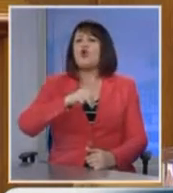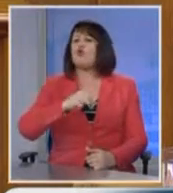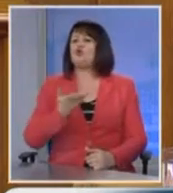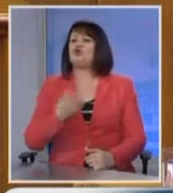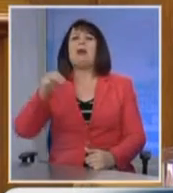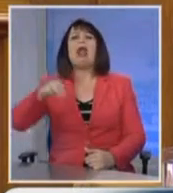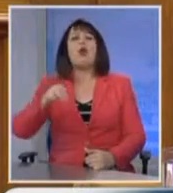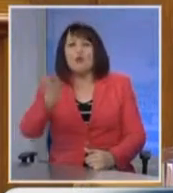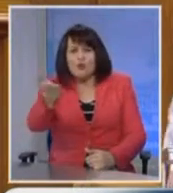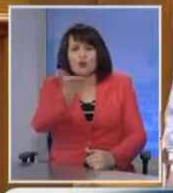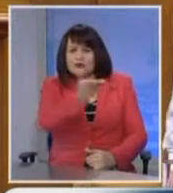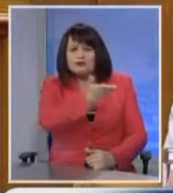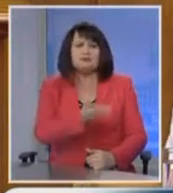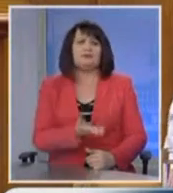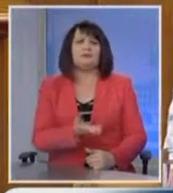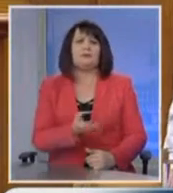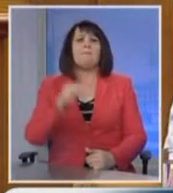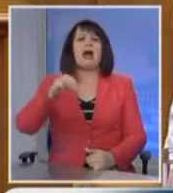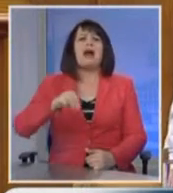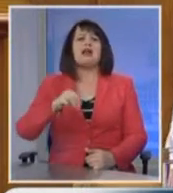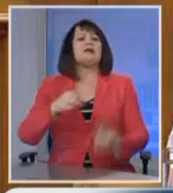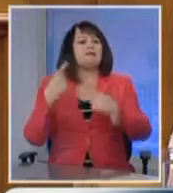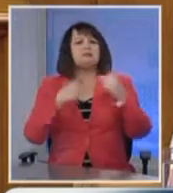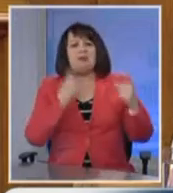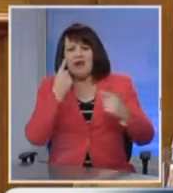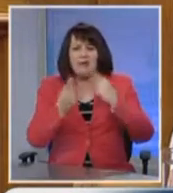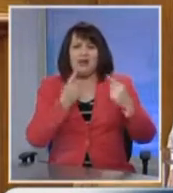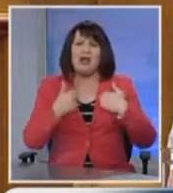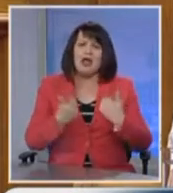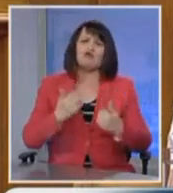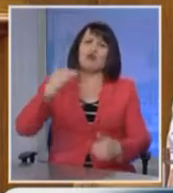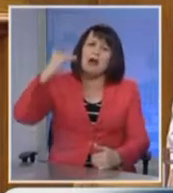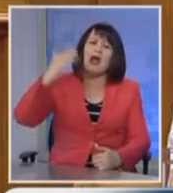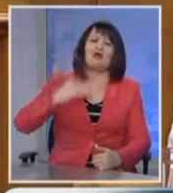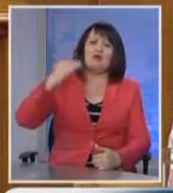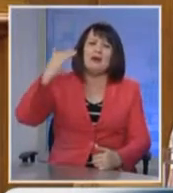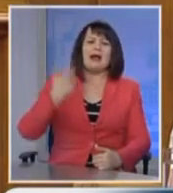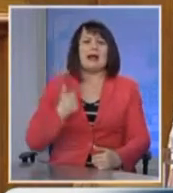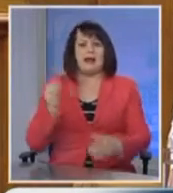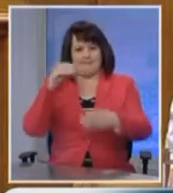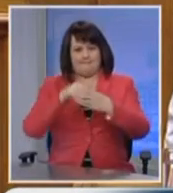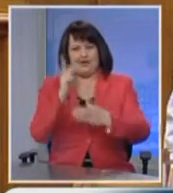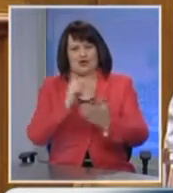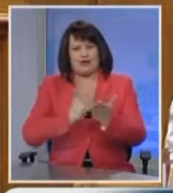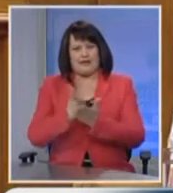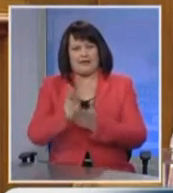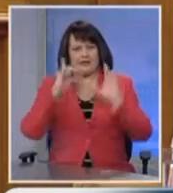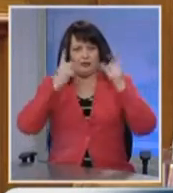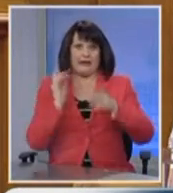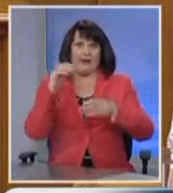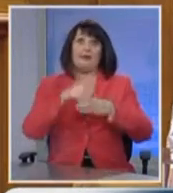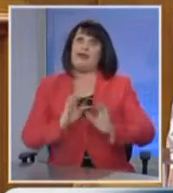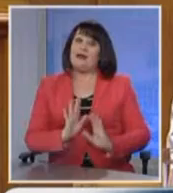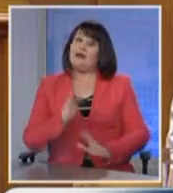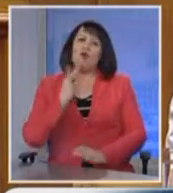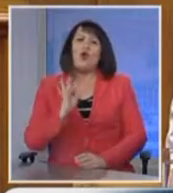τον Παλαούρα, για τον Κώστα εδώ τον Μπάρκα, δεν ενταχθήκαμε στις αρχές της κοινωνικής δικαιοσύνης και της δημοκρατίας